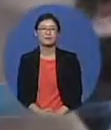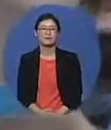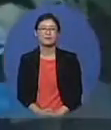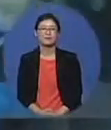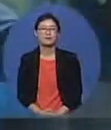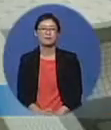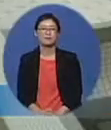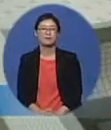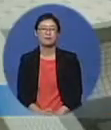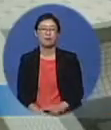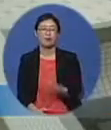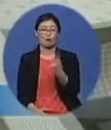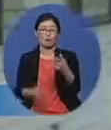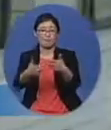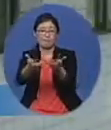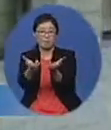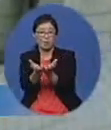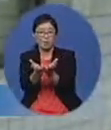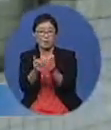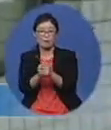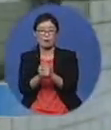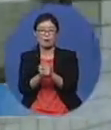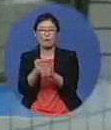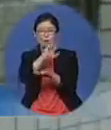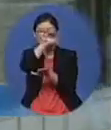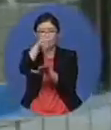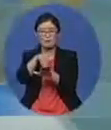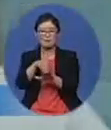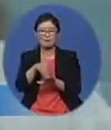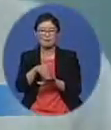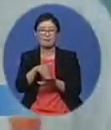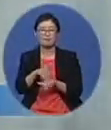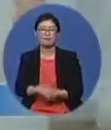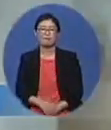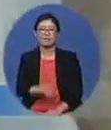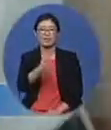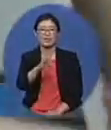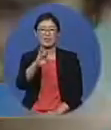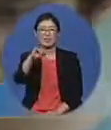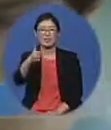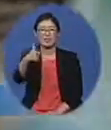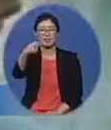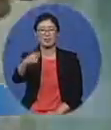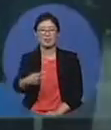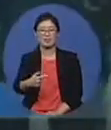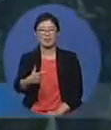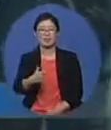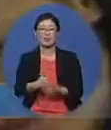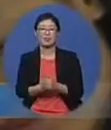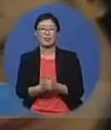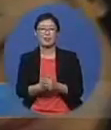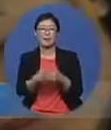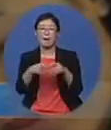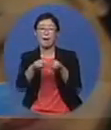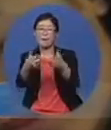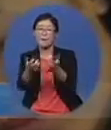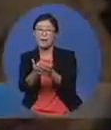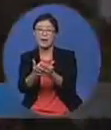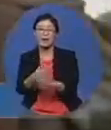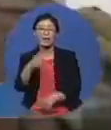둘이 한 팀을 이뤄 실력을 겨루는 합숙 훈련. 네이드는 함께 팀이 된 중국 소녀